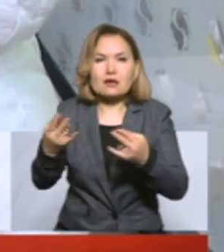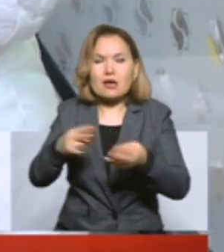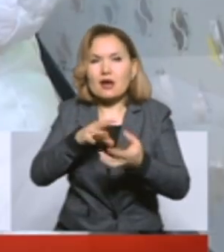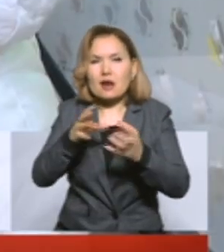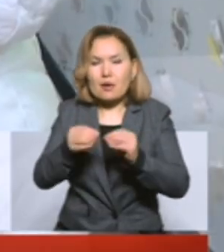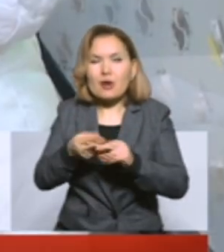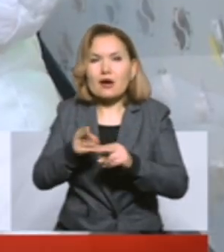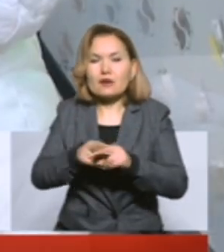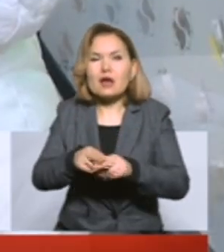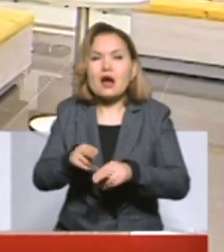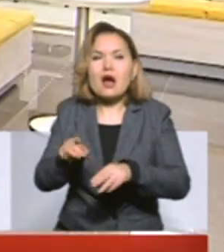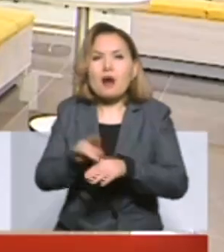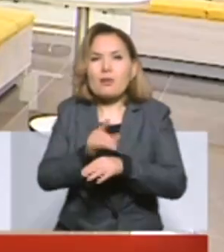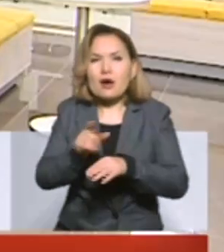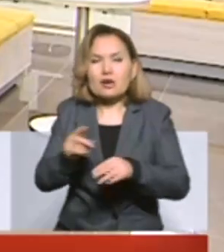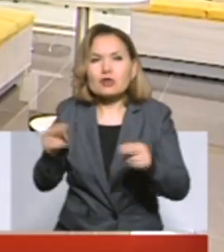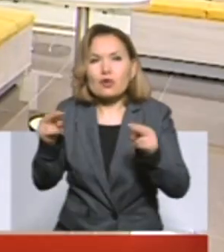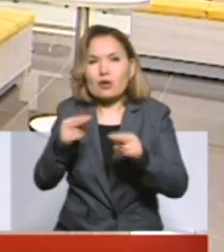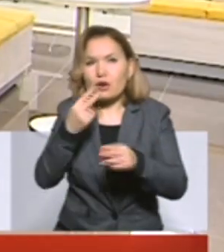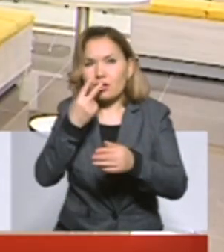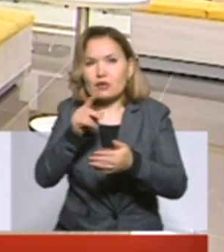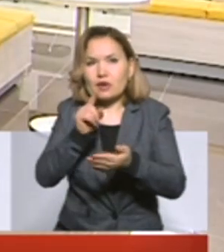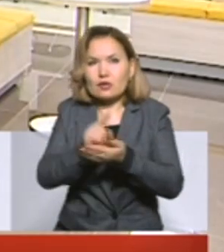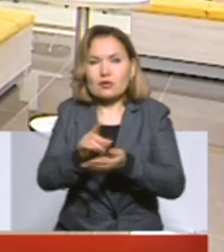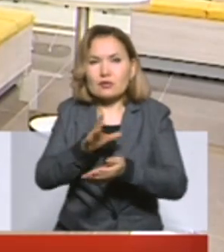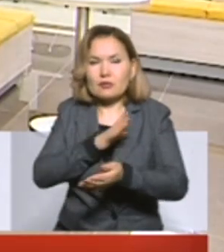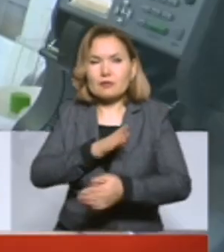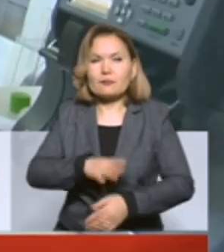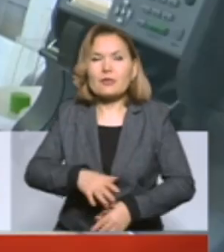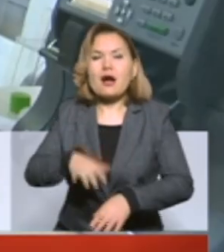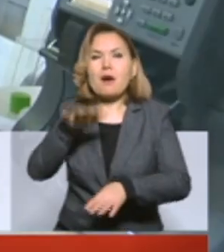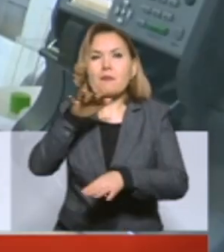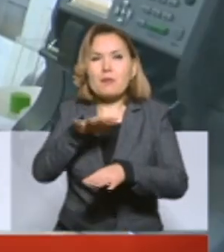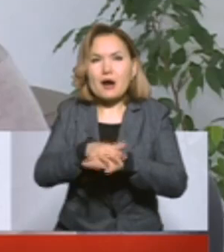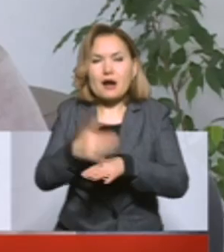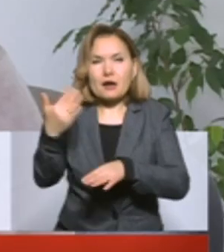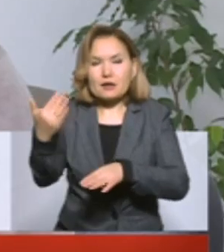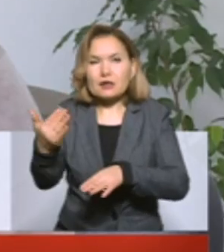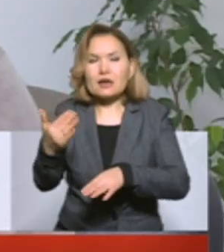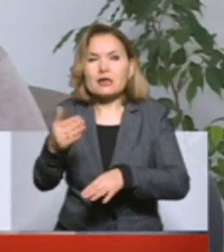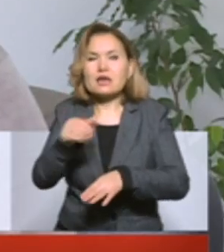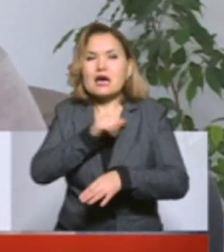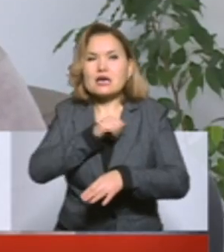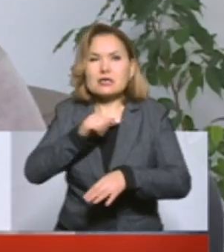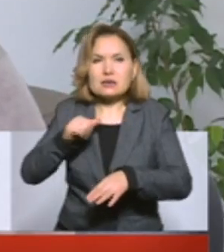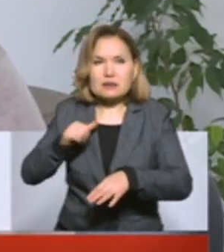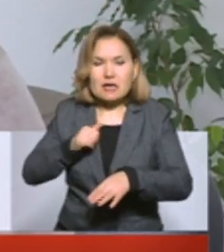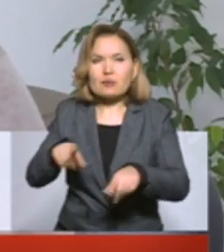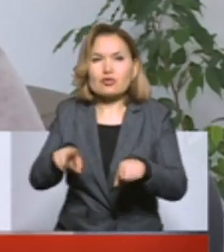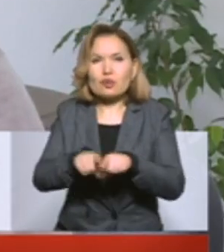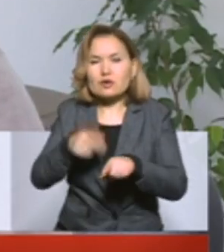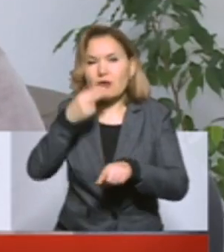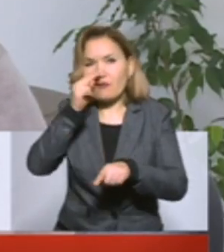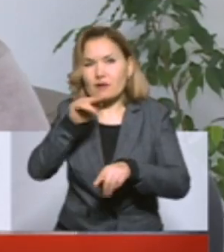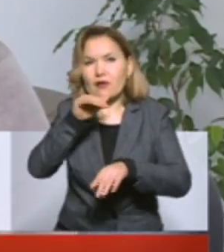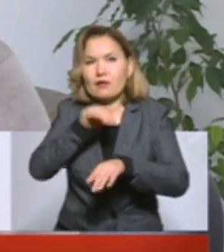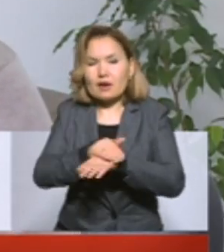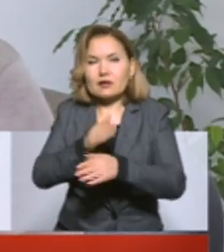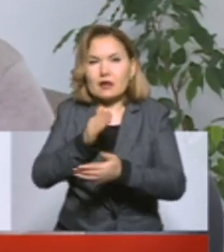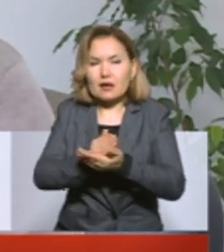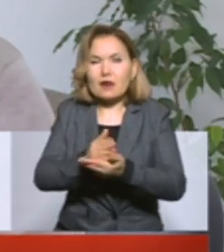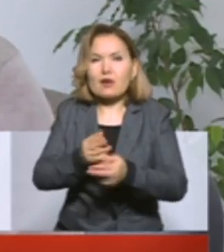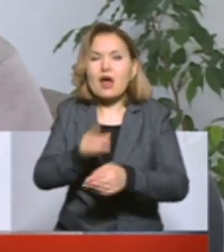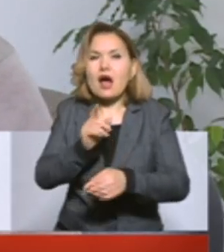алданғандар керісінше куәгер болу шарт екенін алға тартады. Банктің өзінің дұрыс емес іс-әрекеттерінен бұндай жағдай орын алады.